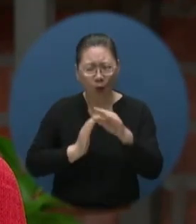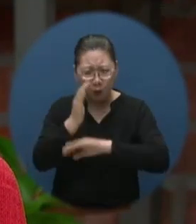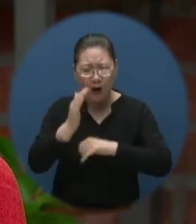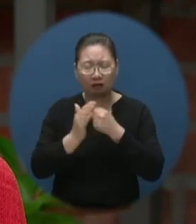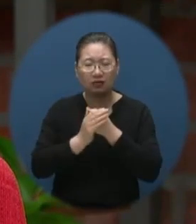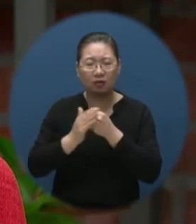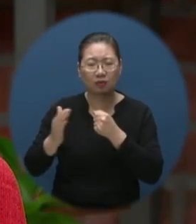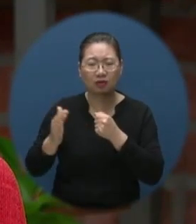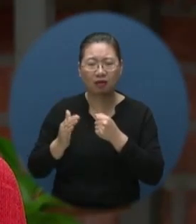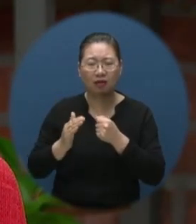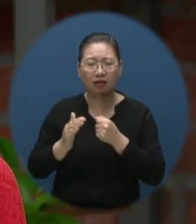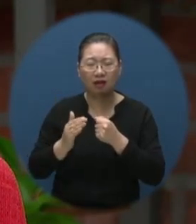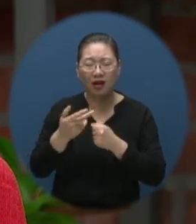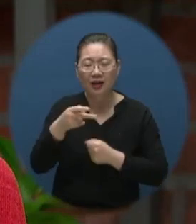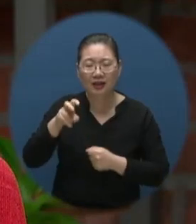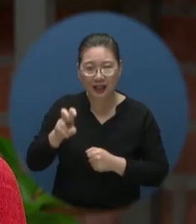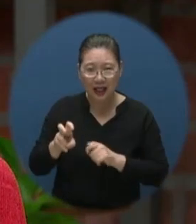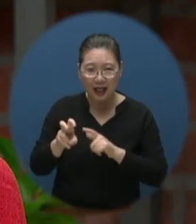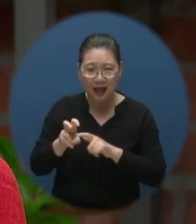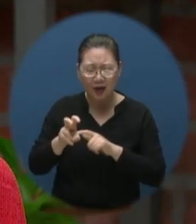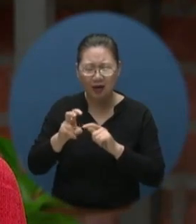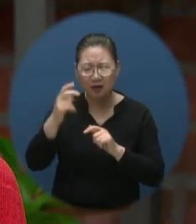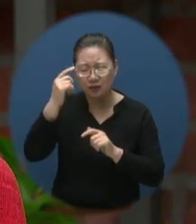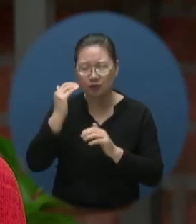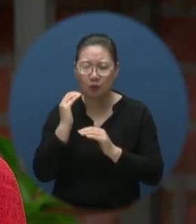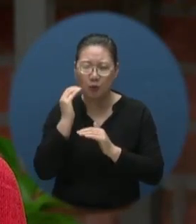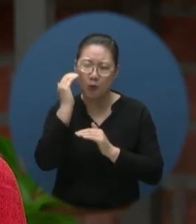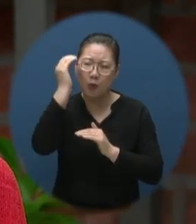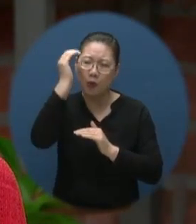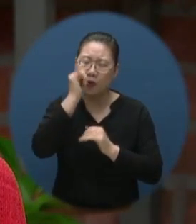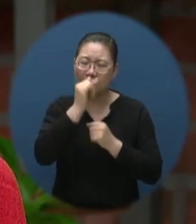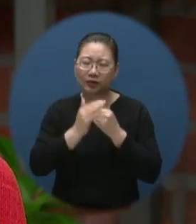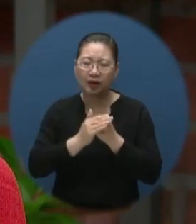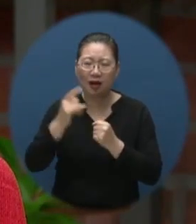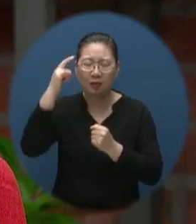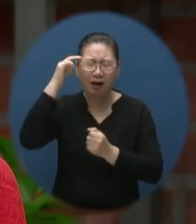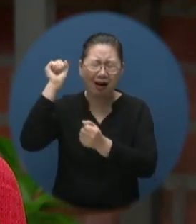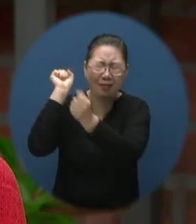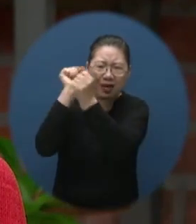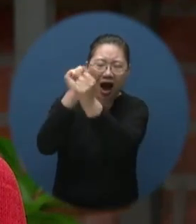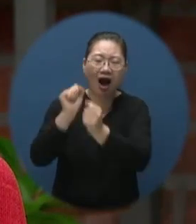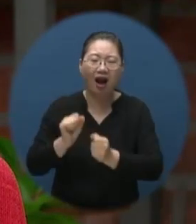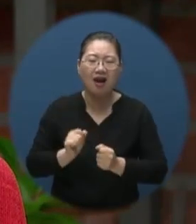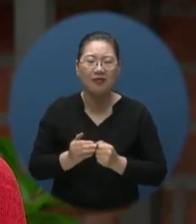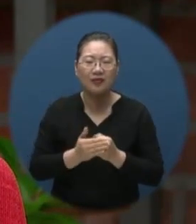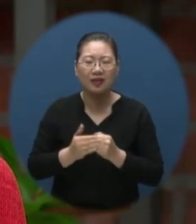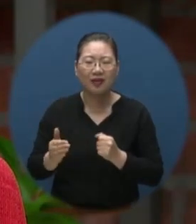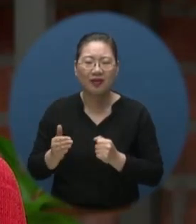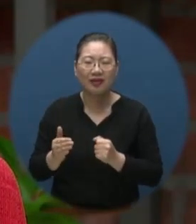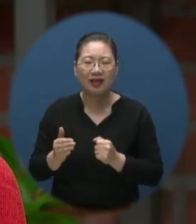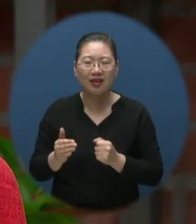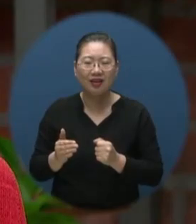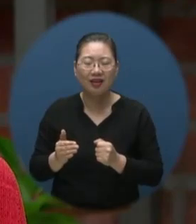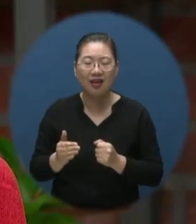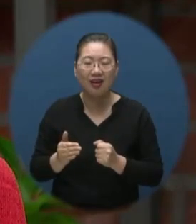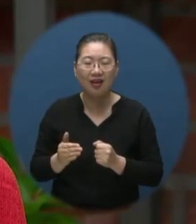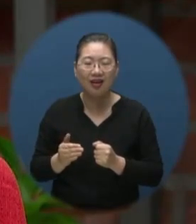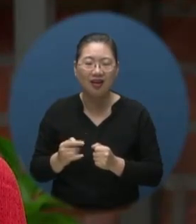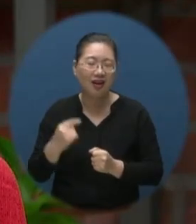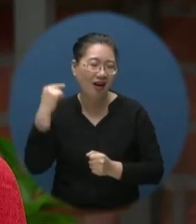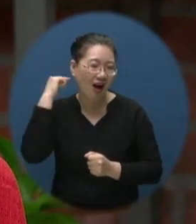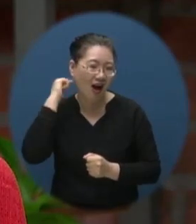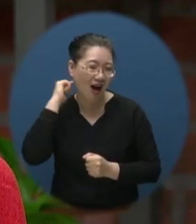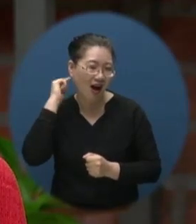돼서 이제 담이 위로 올라가니까 머리를 치는데요. 이 슈팅 페인이라고